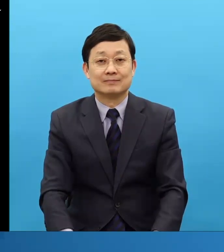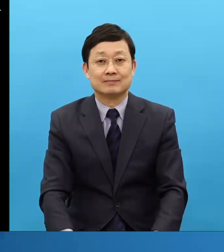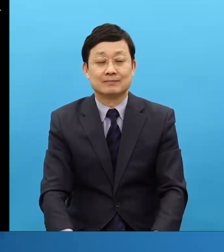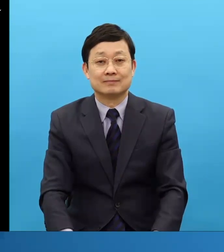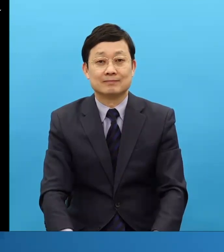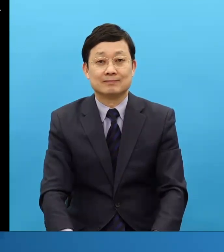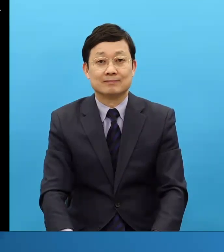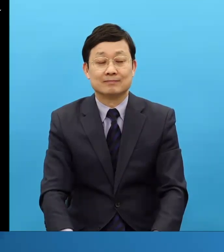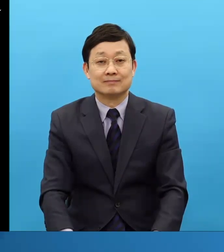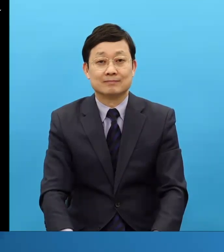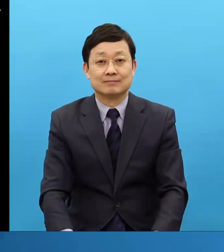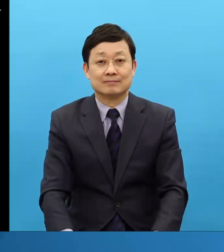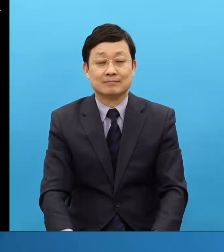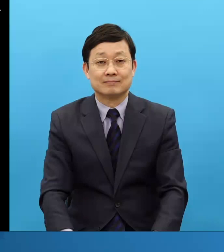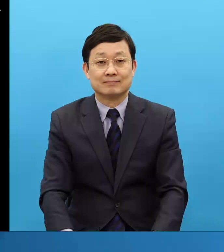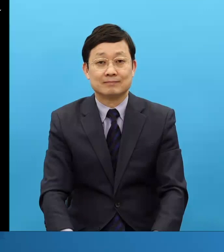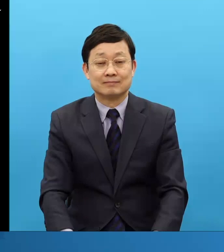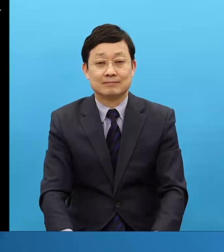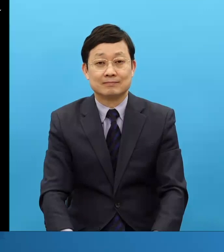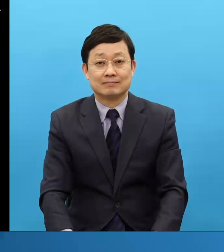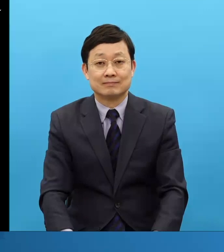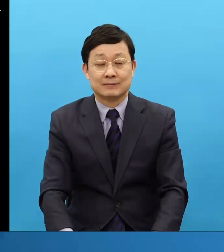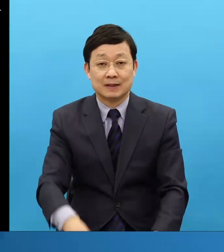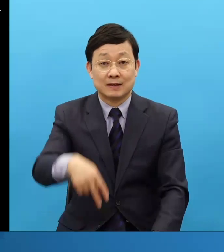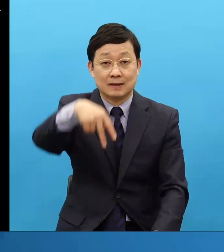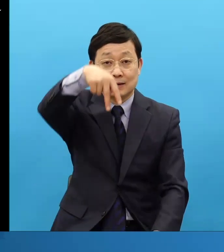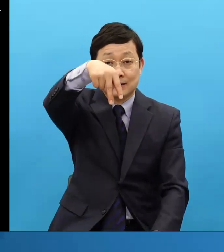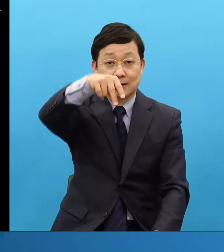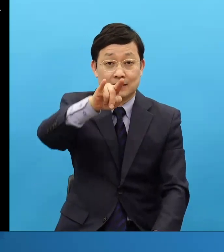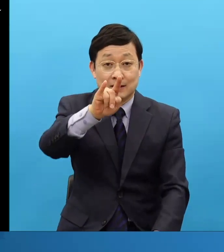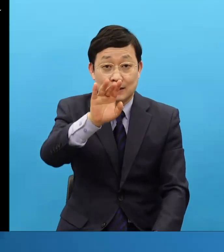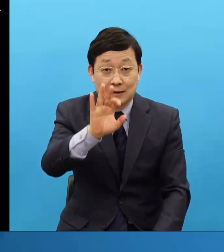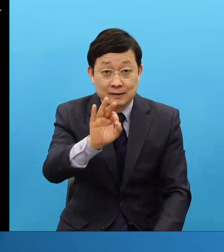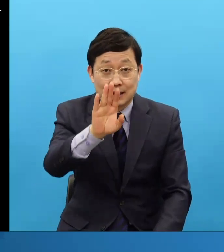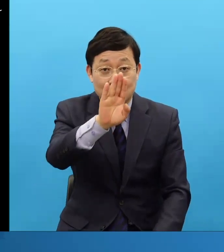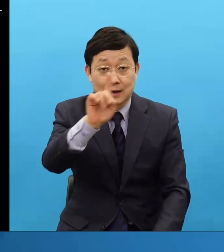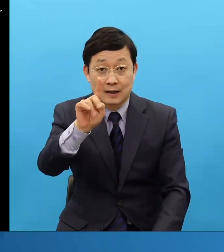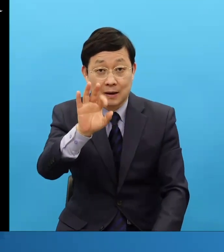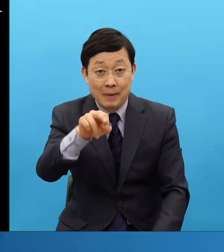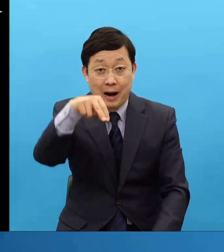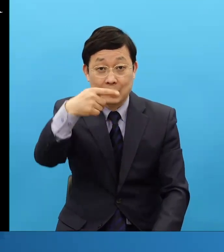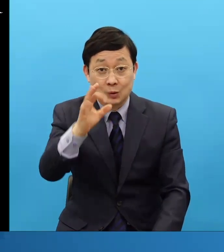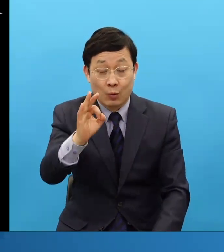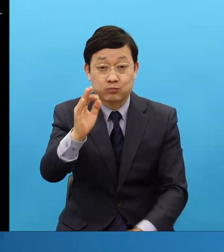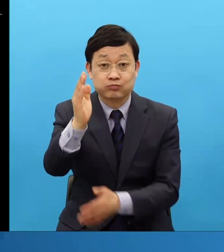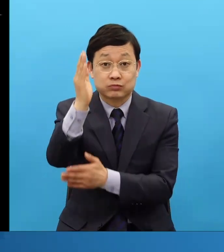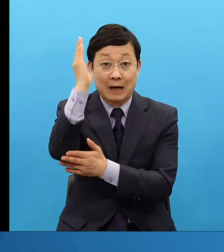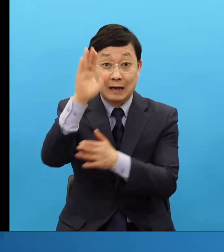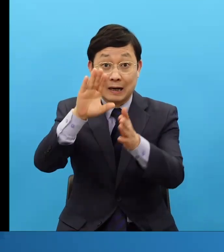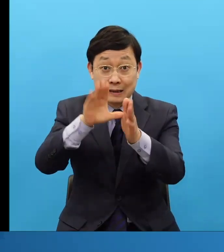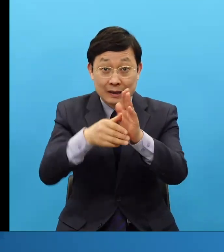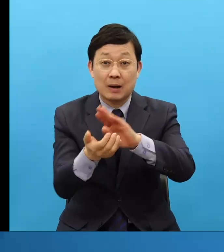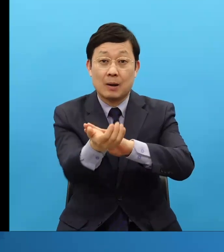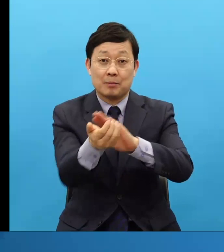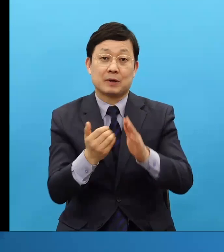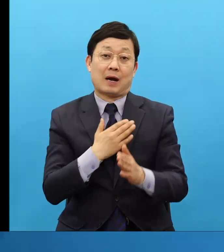생방송이 진행될 경우에는 미리 공지해 드리겠습니다. We will notify you in advance if there is a live broadcast.